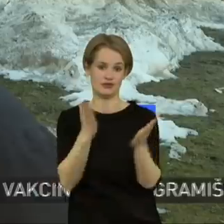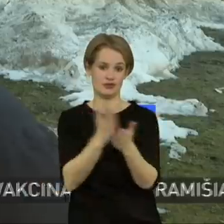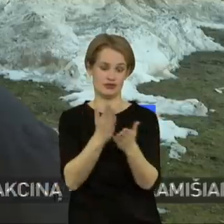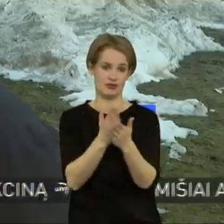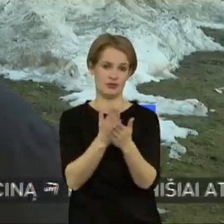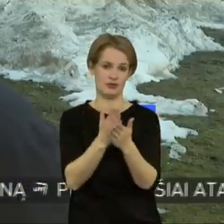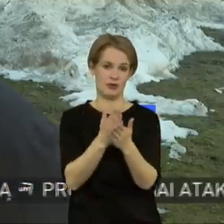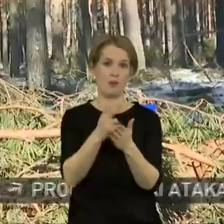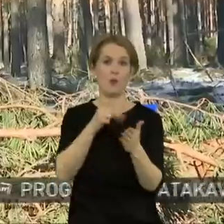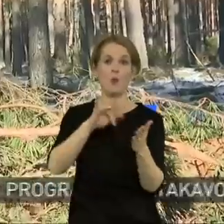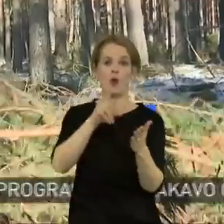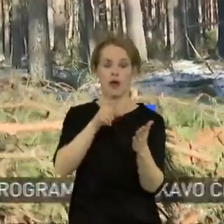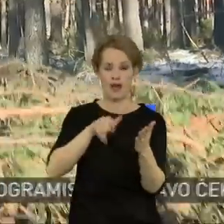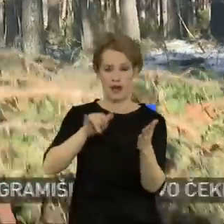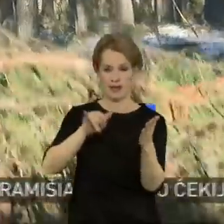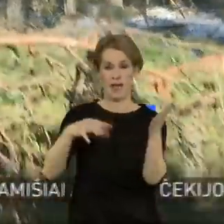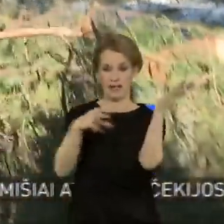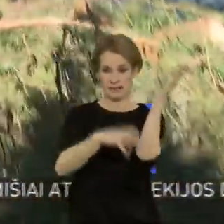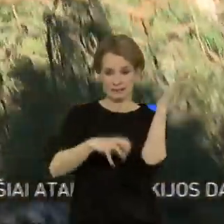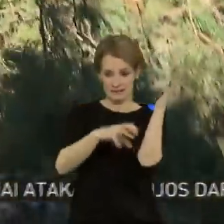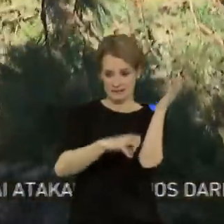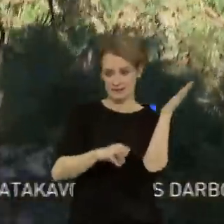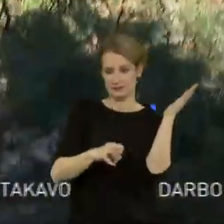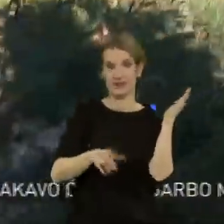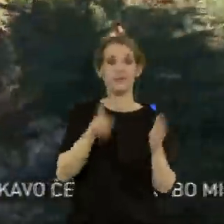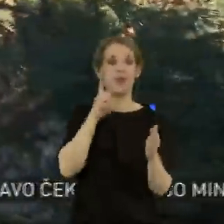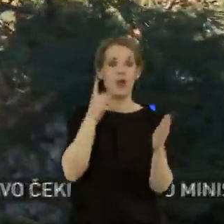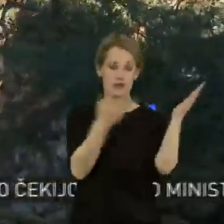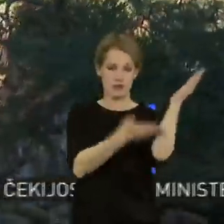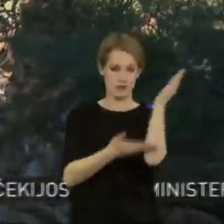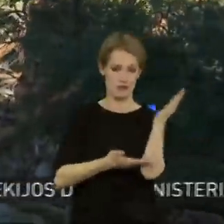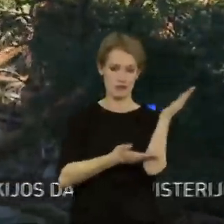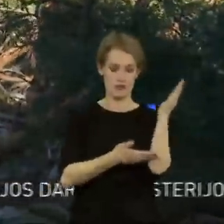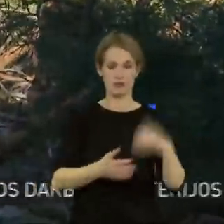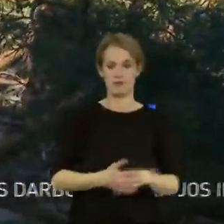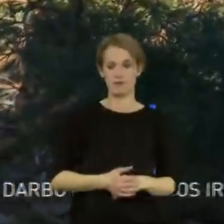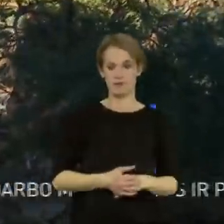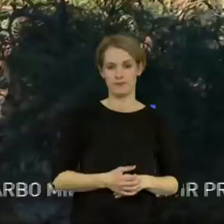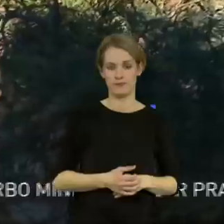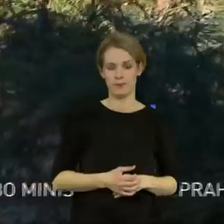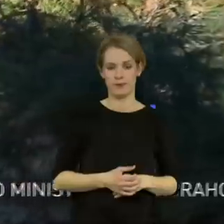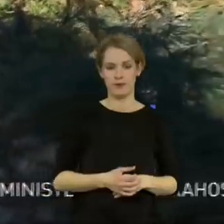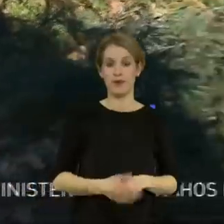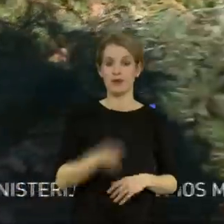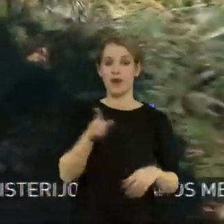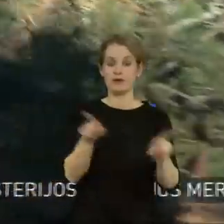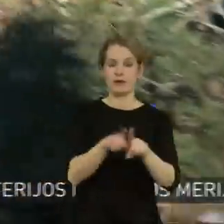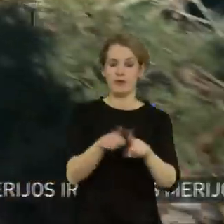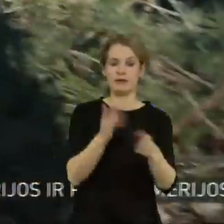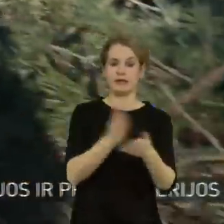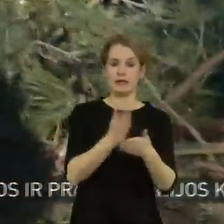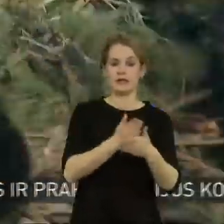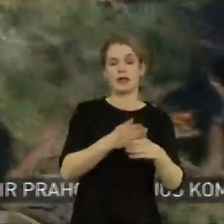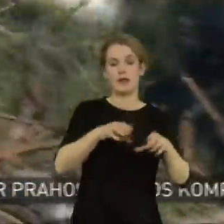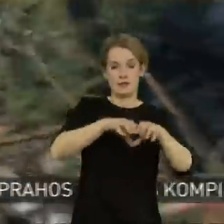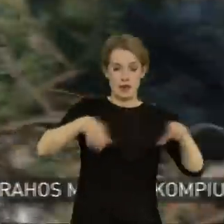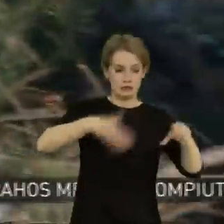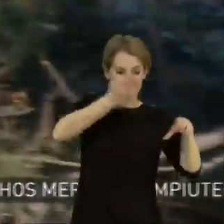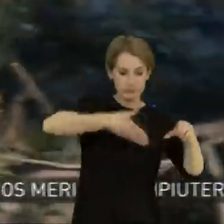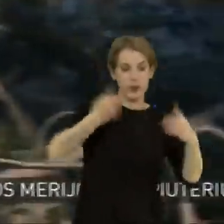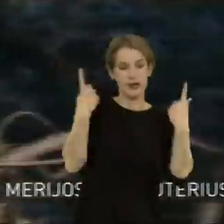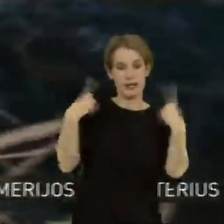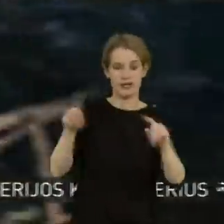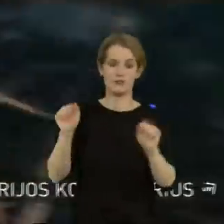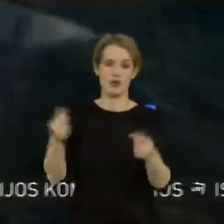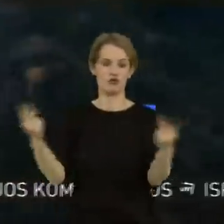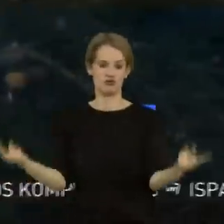ūgliais. Ir tai yra jaunuolynai. Jaunami medžiai apžiūrimi, kai kurie iš jų tampa rastais, kiti tinkami tik biokurui.